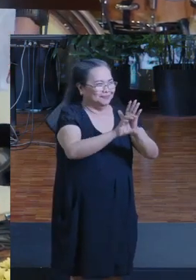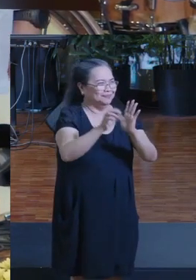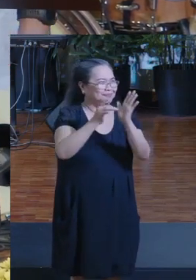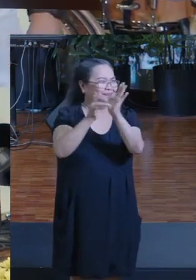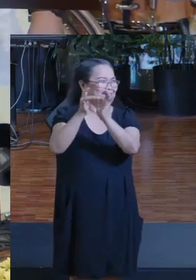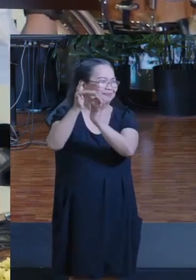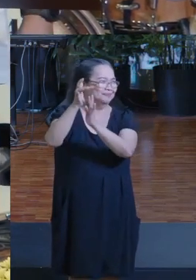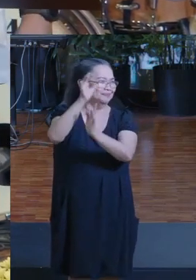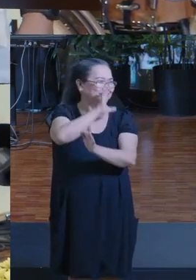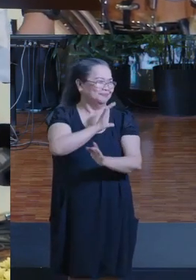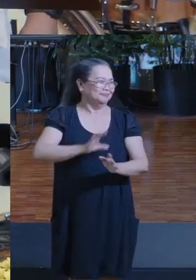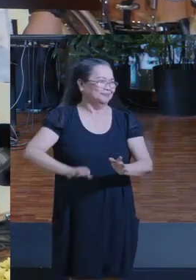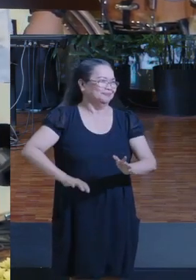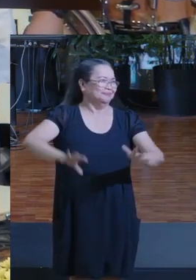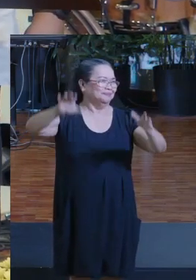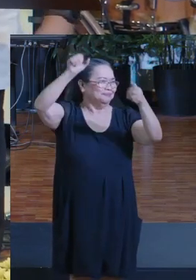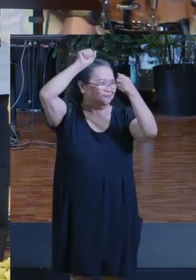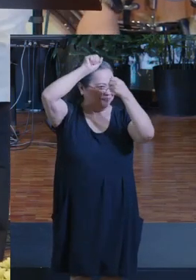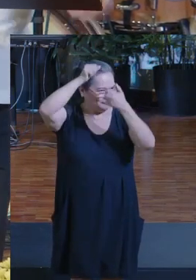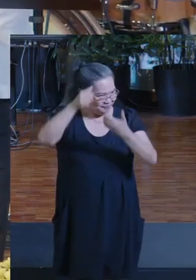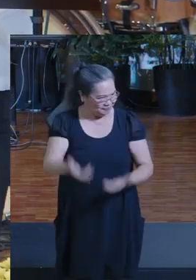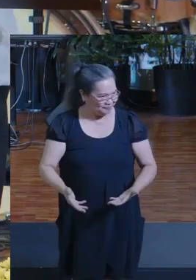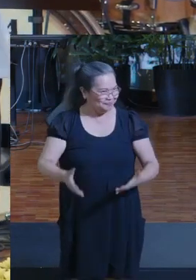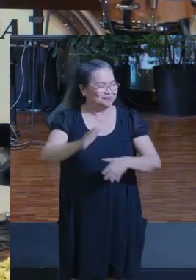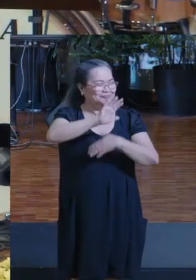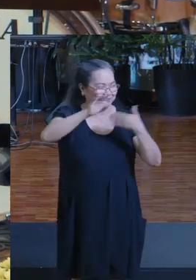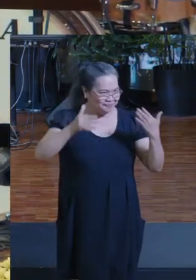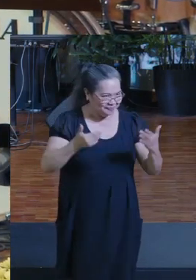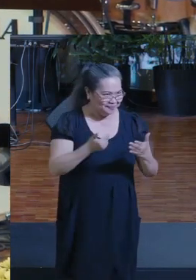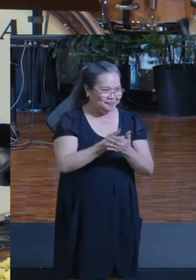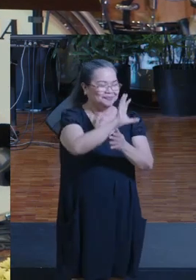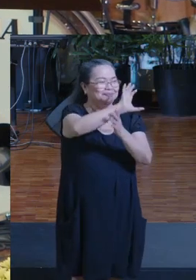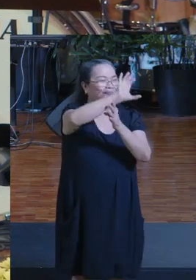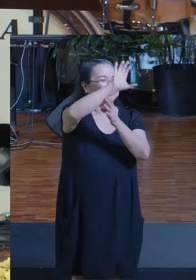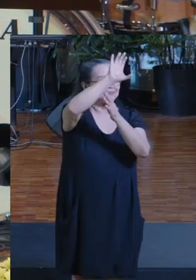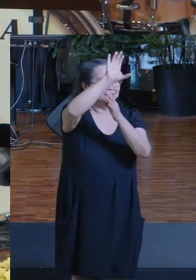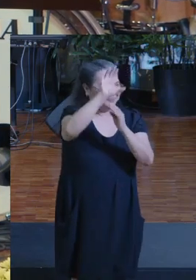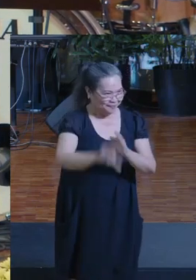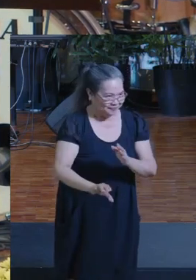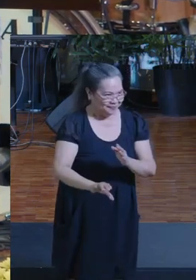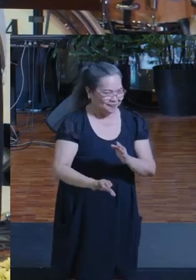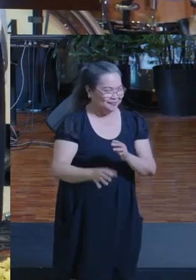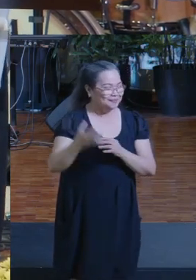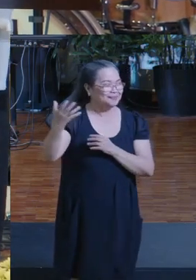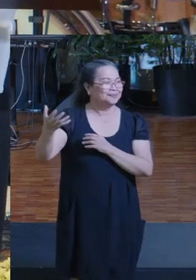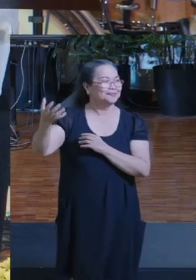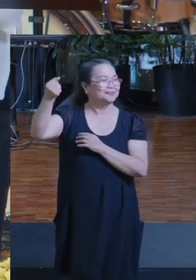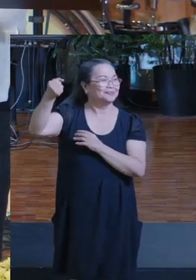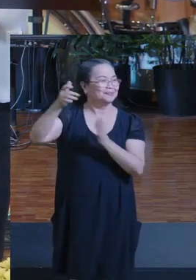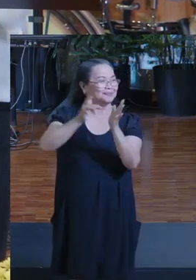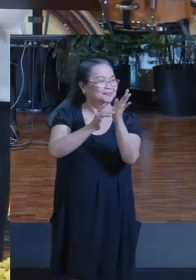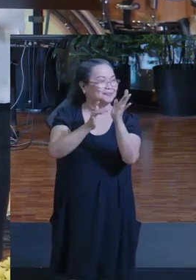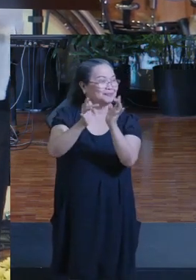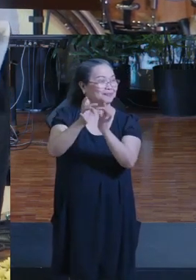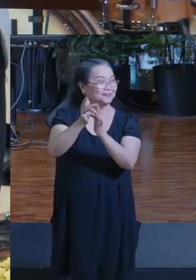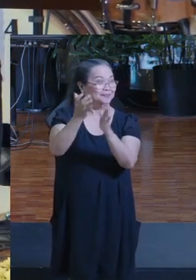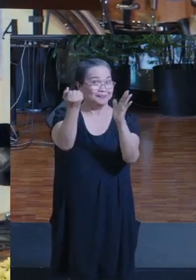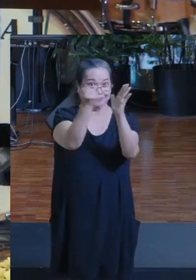Kristo Jesus. At hindi lang po yun. Sa kanyang pagkamatay na sa